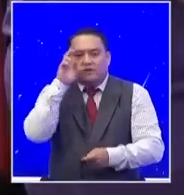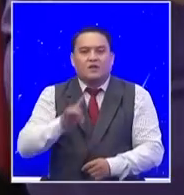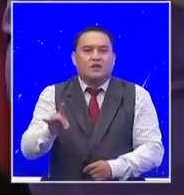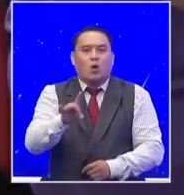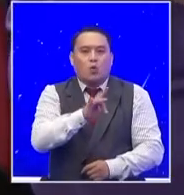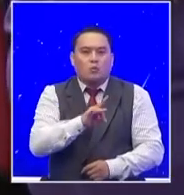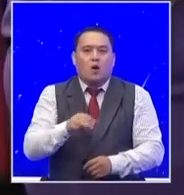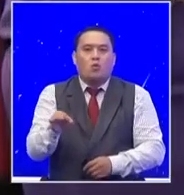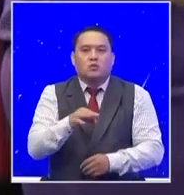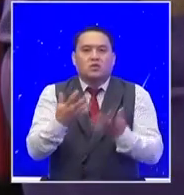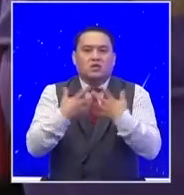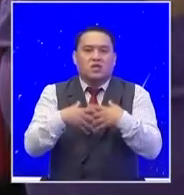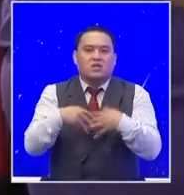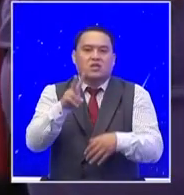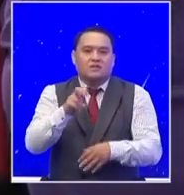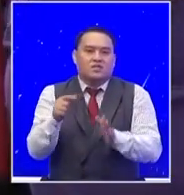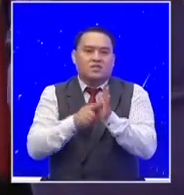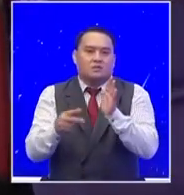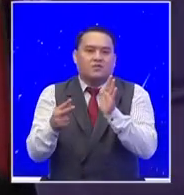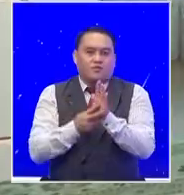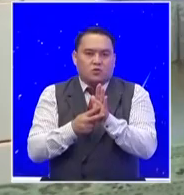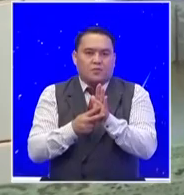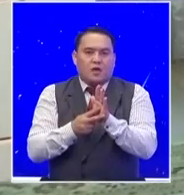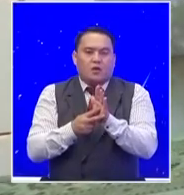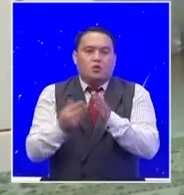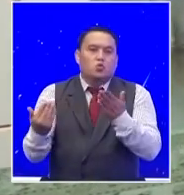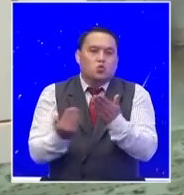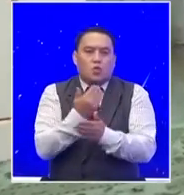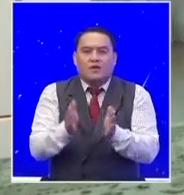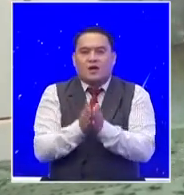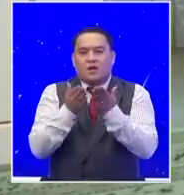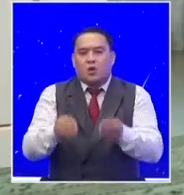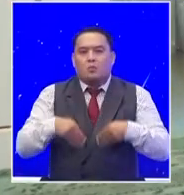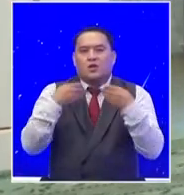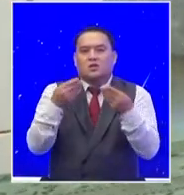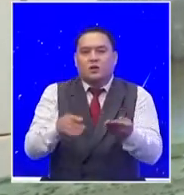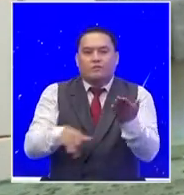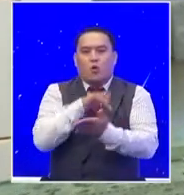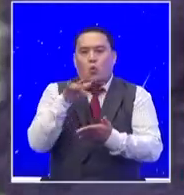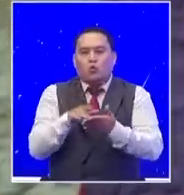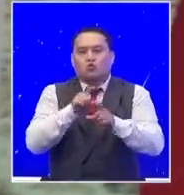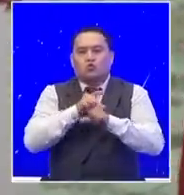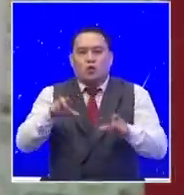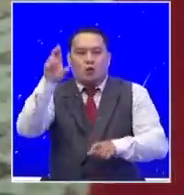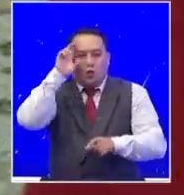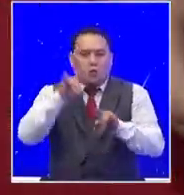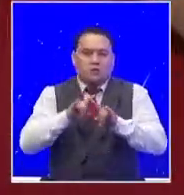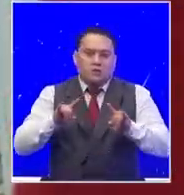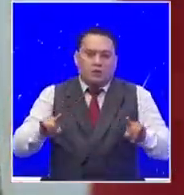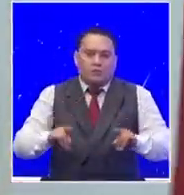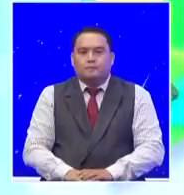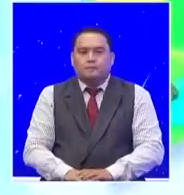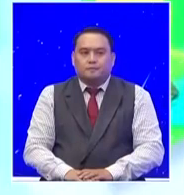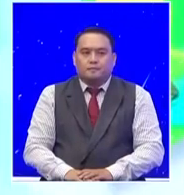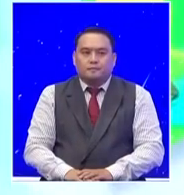региона, а их по области насчитывается 278. Новинки перейдут в руки и к представителям городских школ и государственных детских